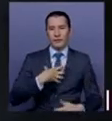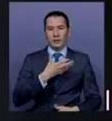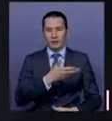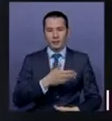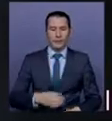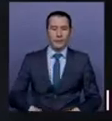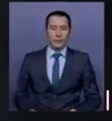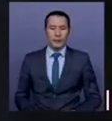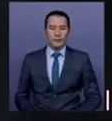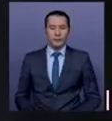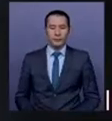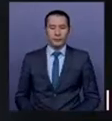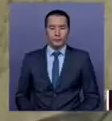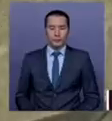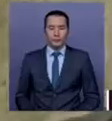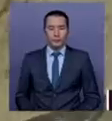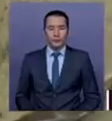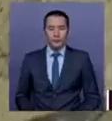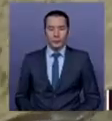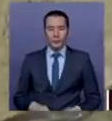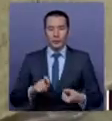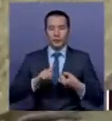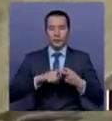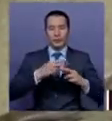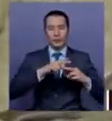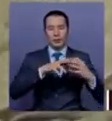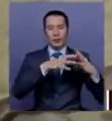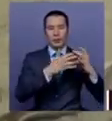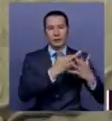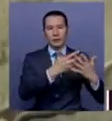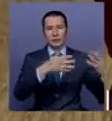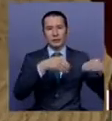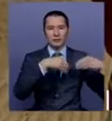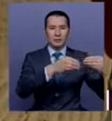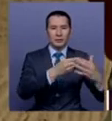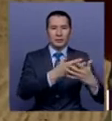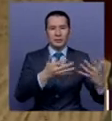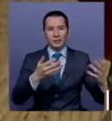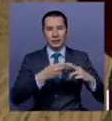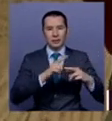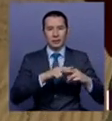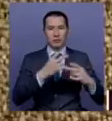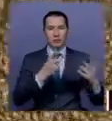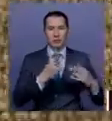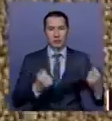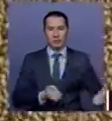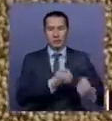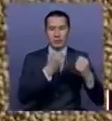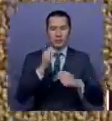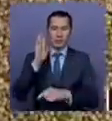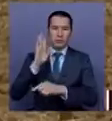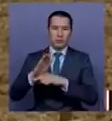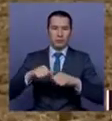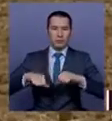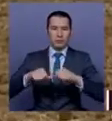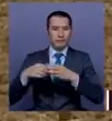өңірде алқаптан сөреге дейін ауылдарда кооперациялық тізбекті дамыту жөніндегі пилоттық жобаны іске қосуды тапсырды. Ал